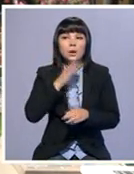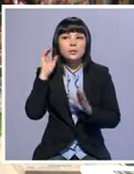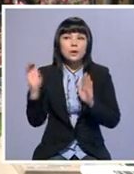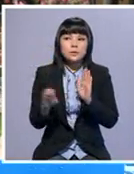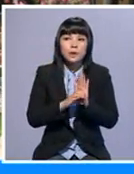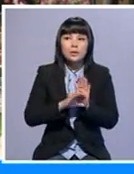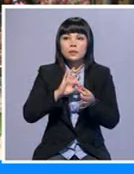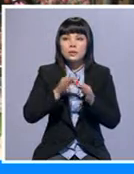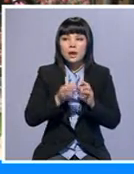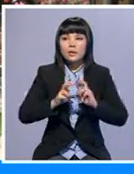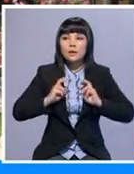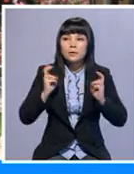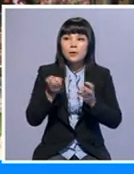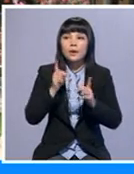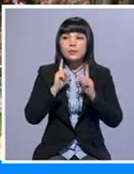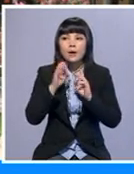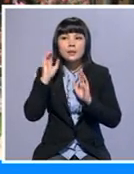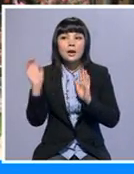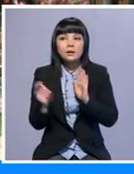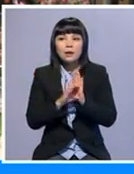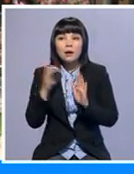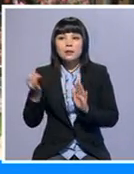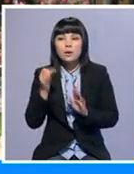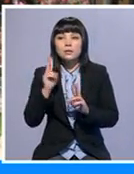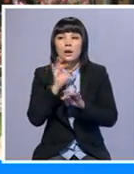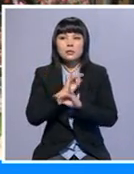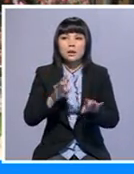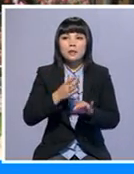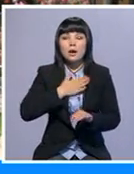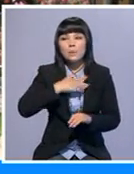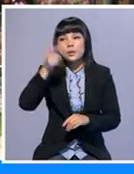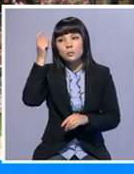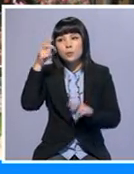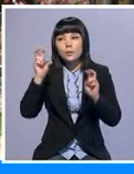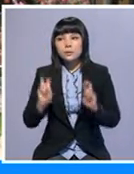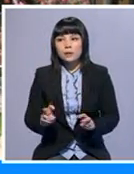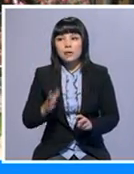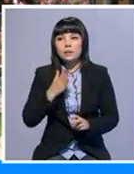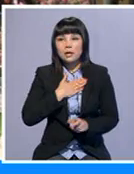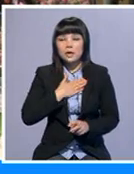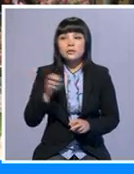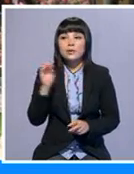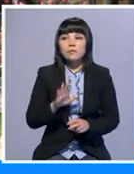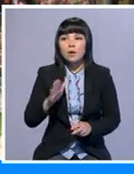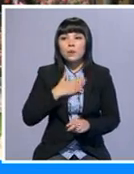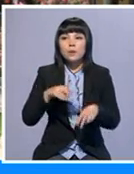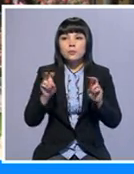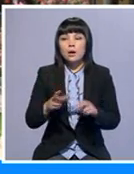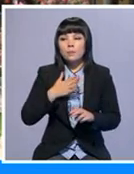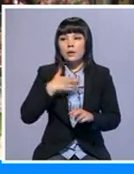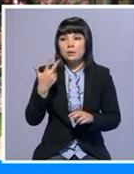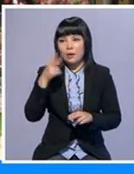құрылтай дөңгелек үстелге отырған ағайындарымыздан біреу айтты. Біз Түркияда отырмыз ғой. Менің Еуропада отырған да үш ағам